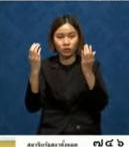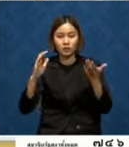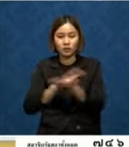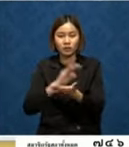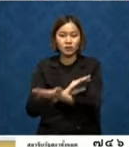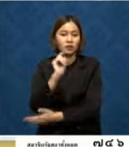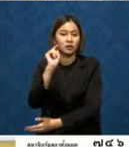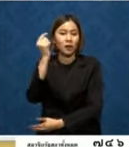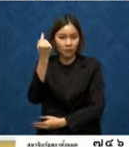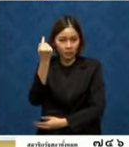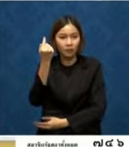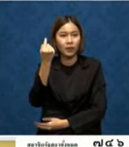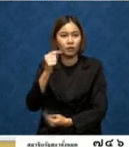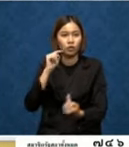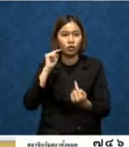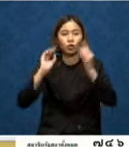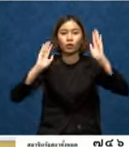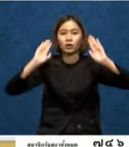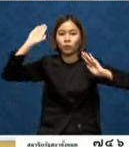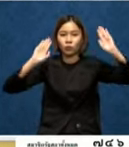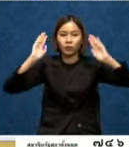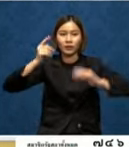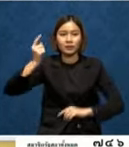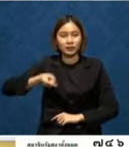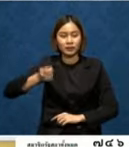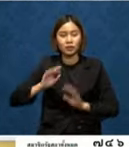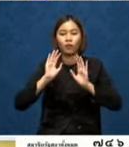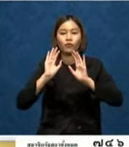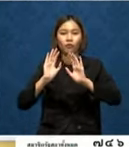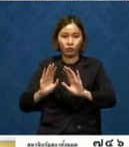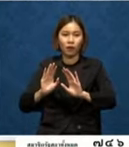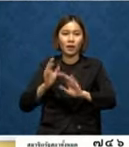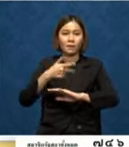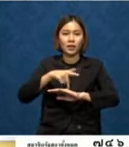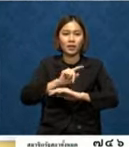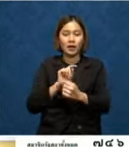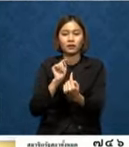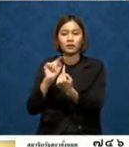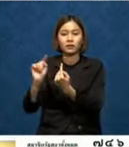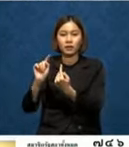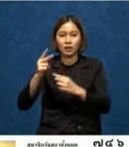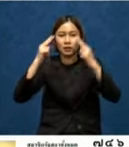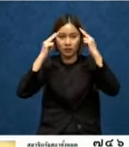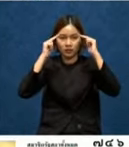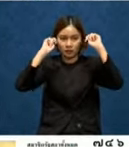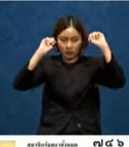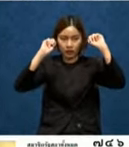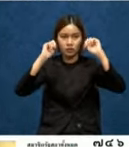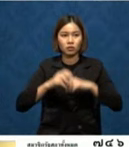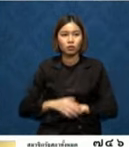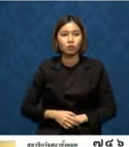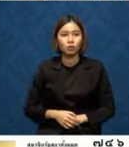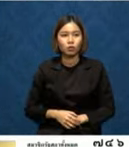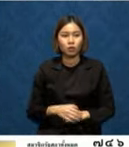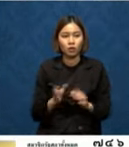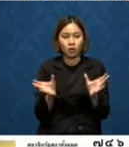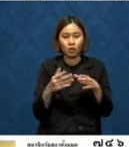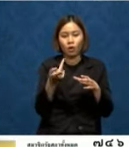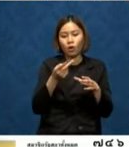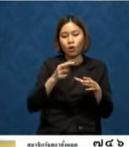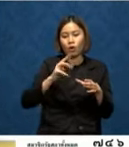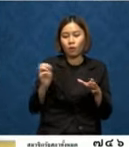สะท้อนความเป็นประชาธิปไตยอย่างแท้จริงค่ะฝากเรียนท่านประธานไปถึงท่านนายกรัฐมนตรีและคณะ